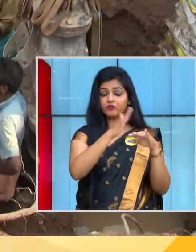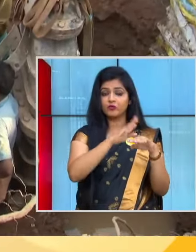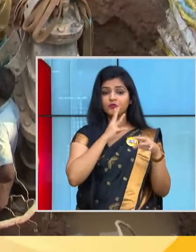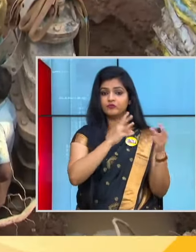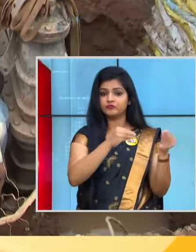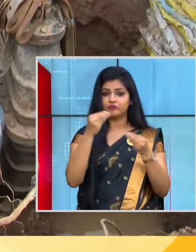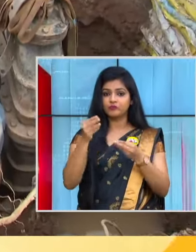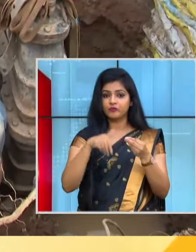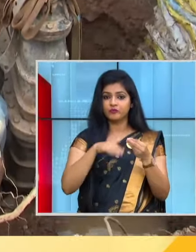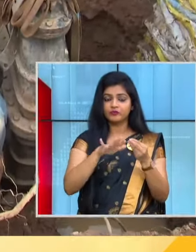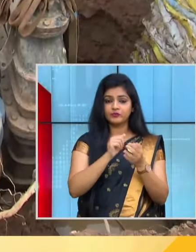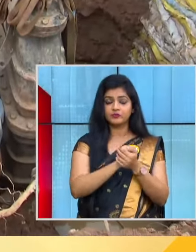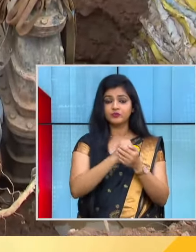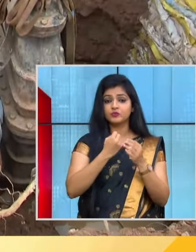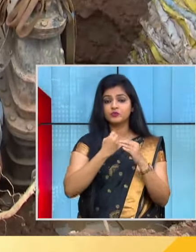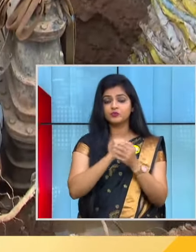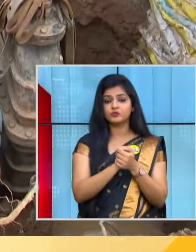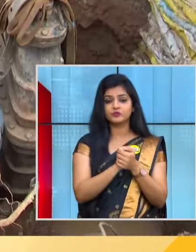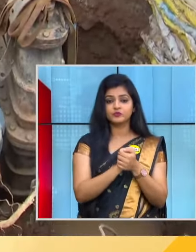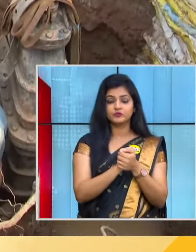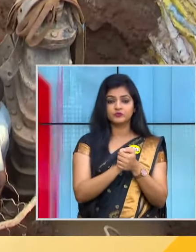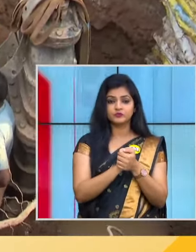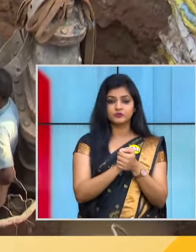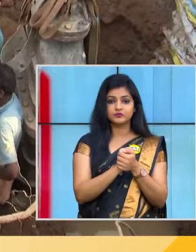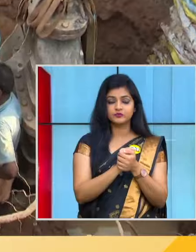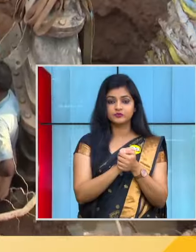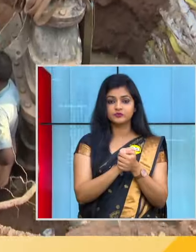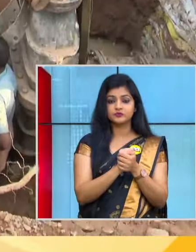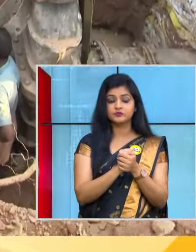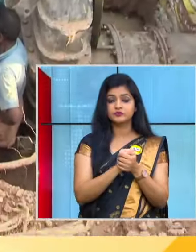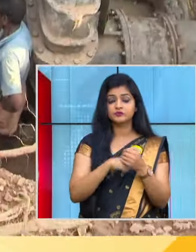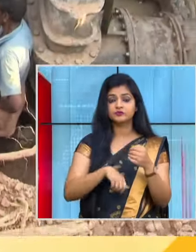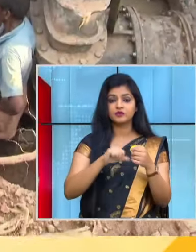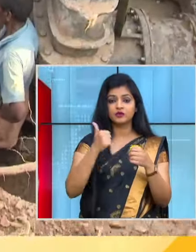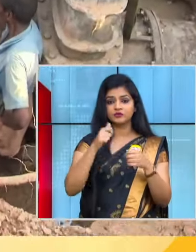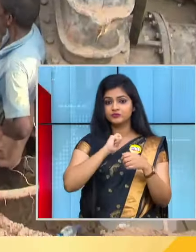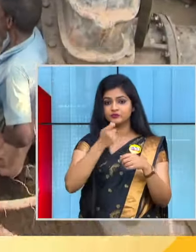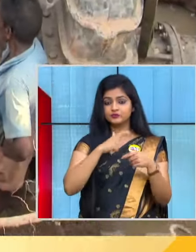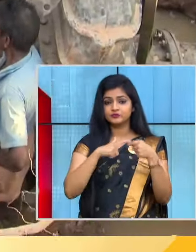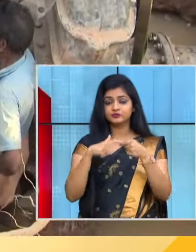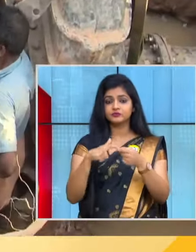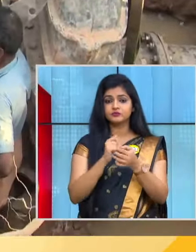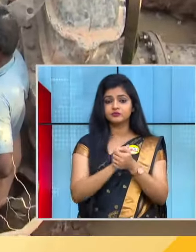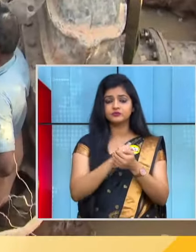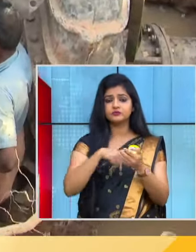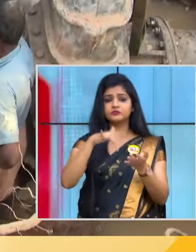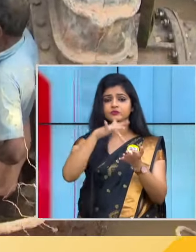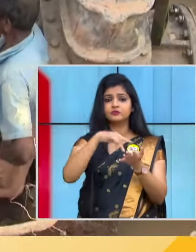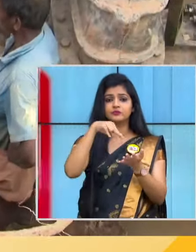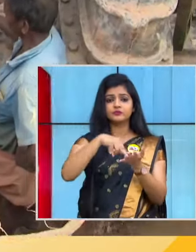സൗകര്യത്തിന്. നമ്മൾ രാവിലെ ഈ ഭാഗത്തൊക്കെ ഇറങ്ങി. അജീഷ് ശേഖുമാർ വിവരങ്ങൾ പ്രതികരണങ്ങൾ പങ്കുവെക്കുകയായിരുന്നു. സലീം മാലിക് കൂടി നമുക്കൊപ്പം ചേരുന്നുണ്ട്. സലീം, എവിടെയാണ്